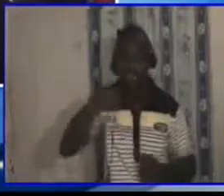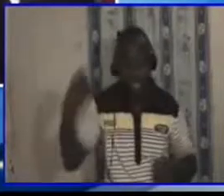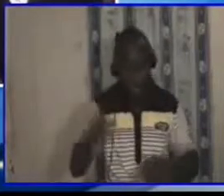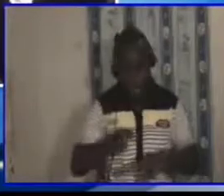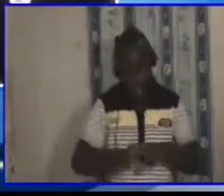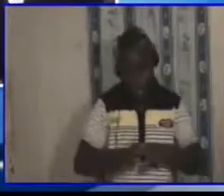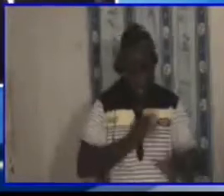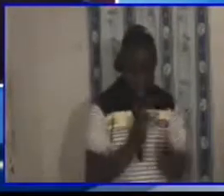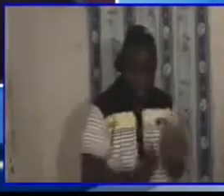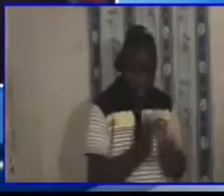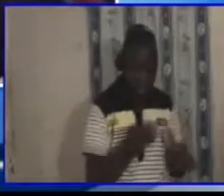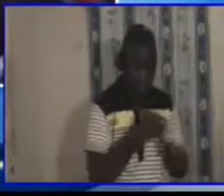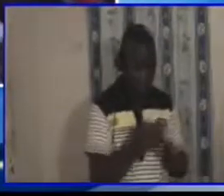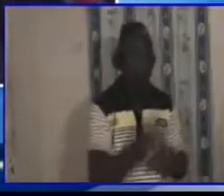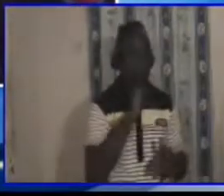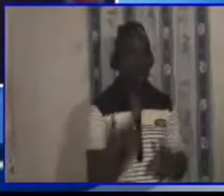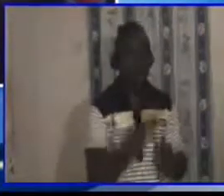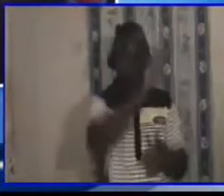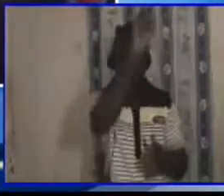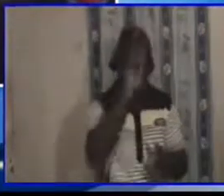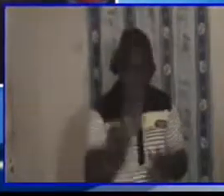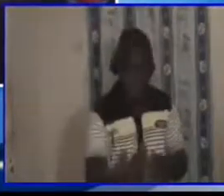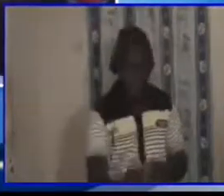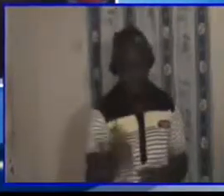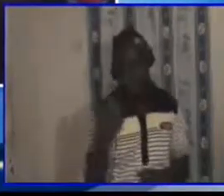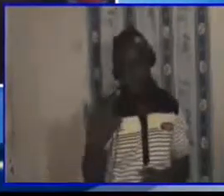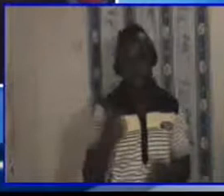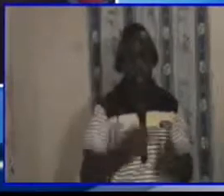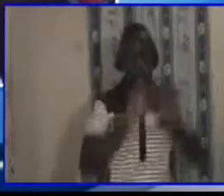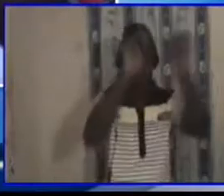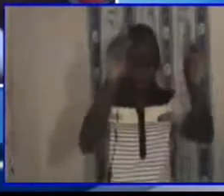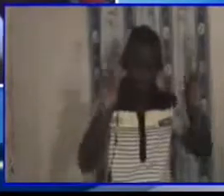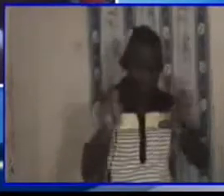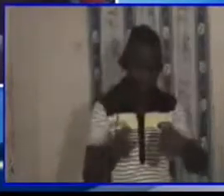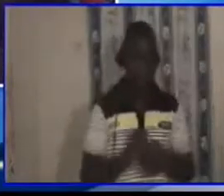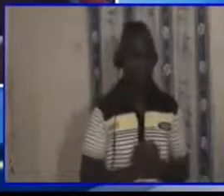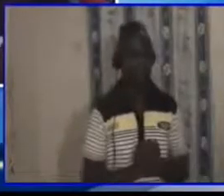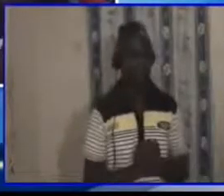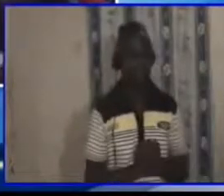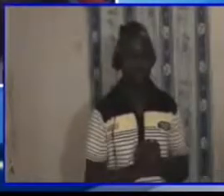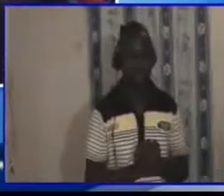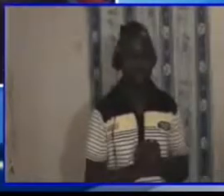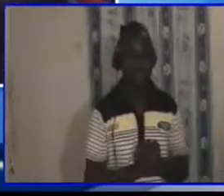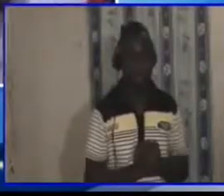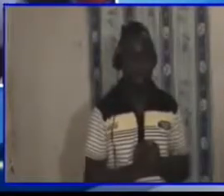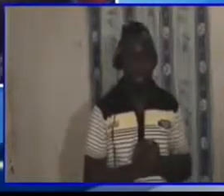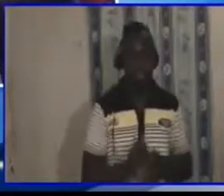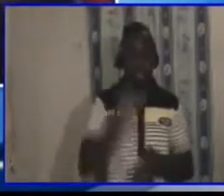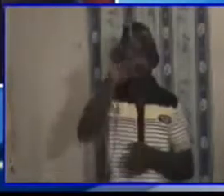il sangue di cristo si è già asciugato sul trono della grazia